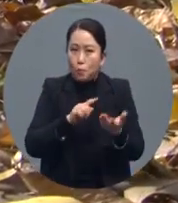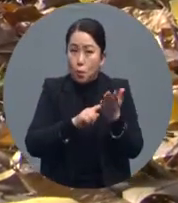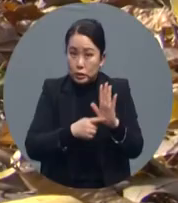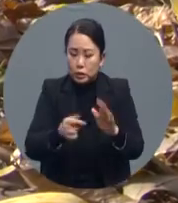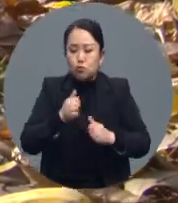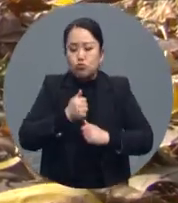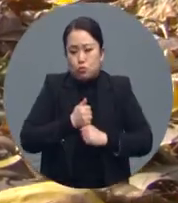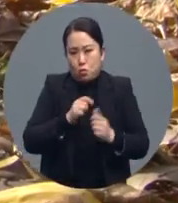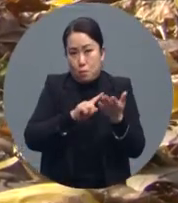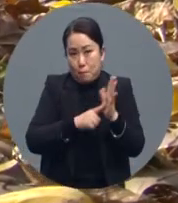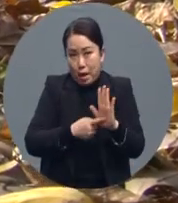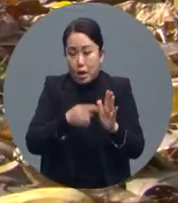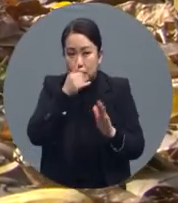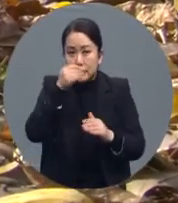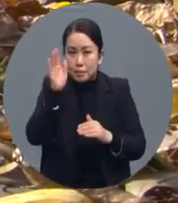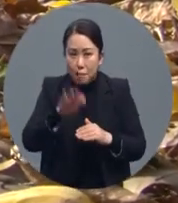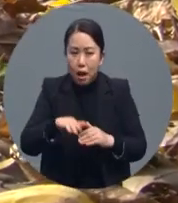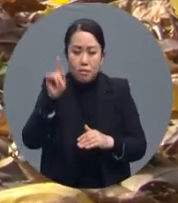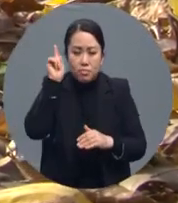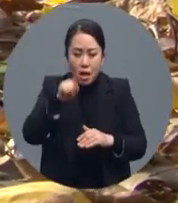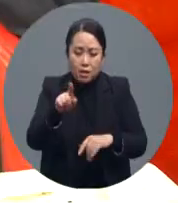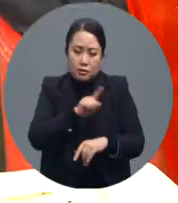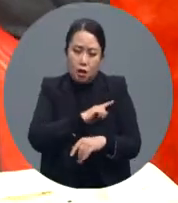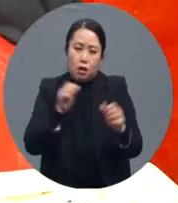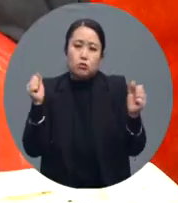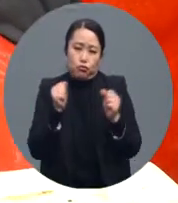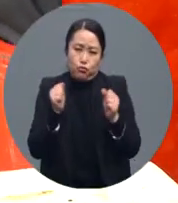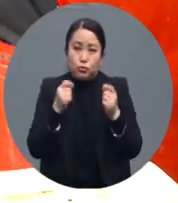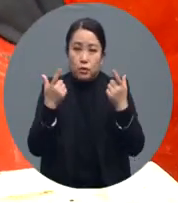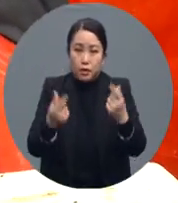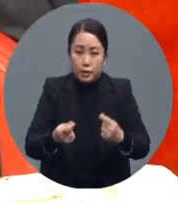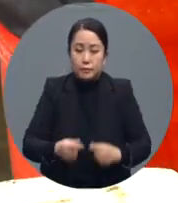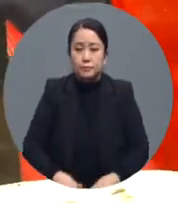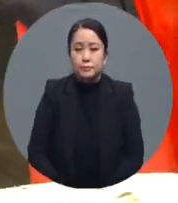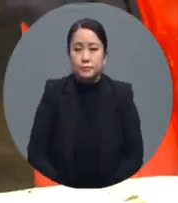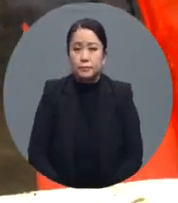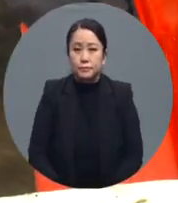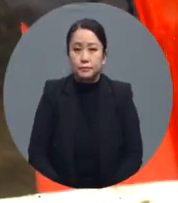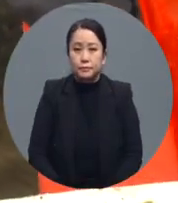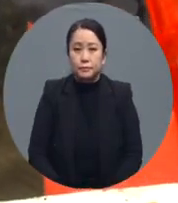대체됐지만 이번 추위는 내일 절정에 달할 것으로 예상됩니다. MBC 뉴스 박준호입니다.